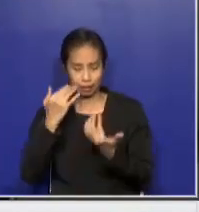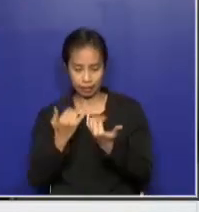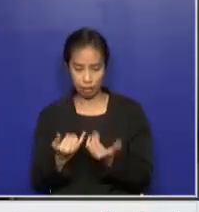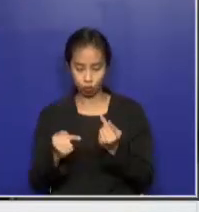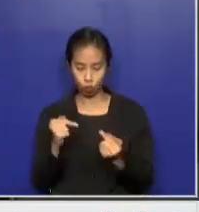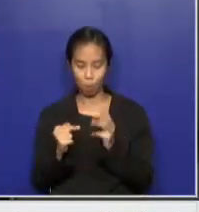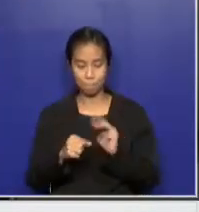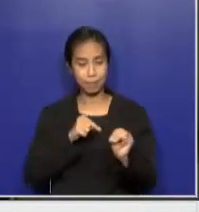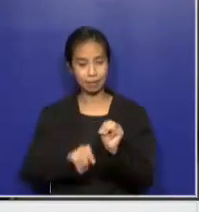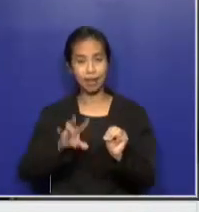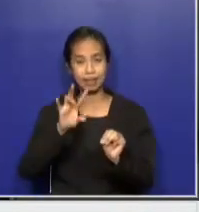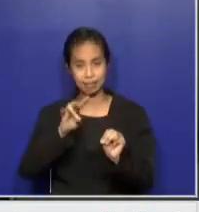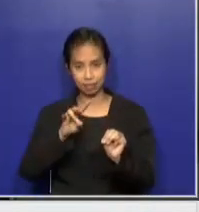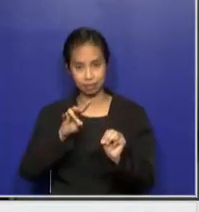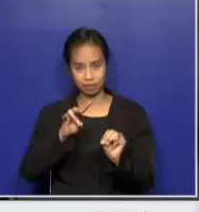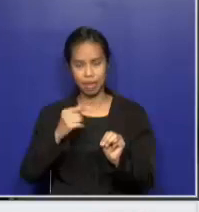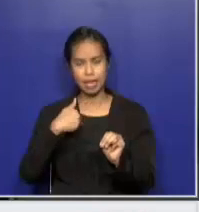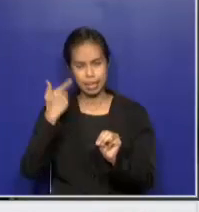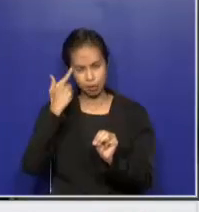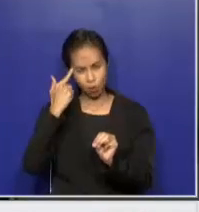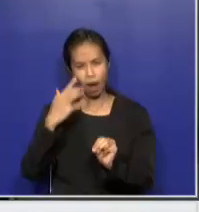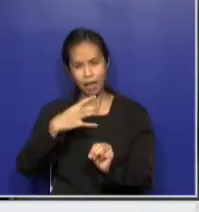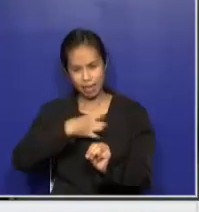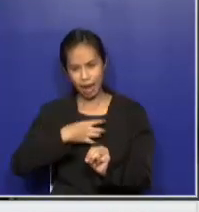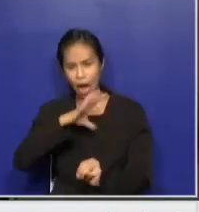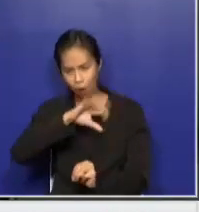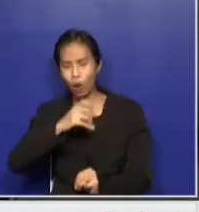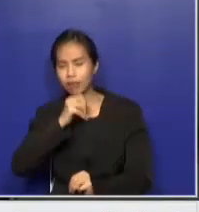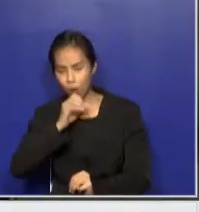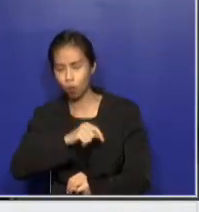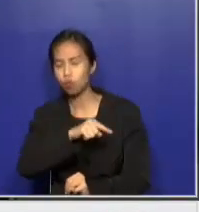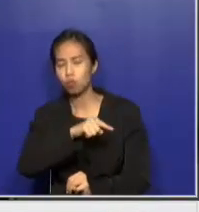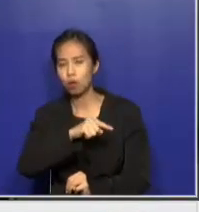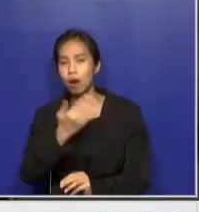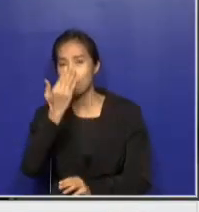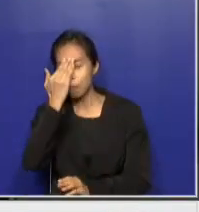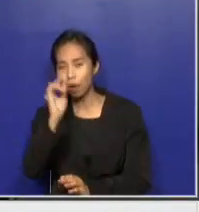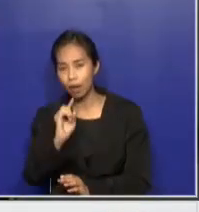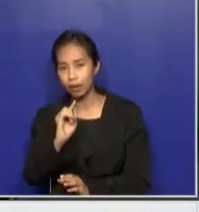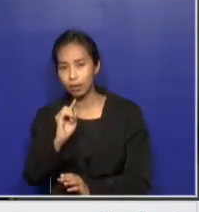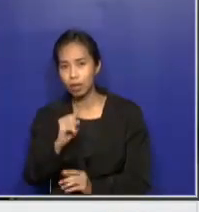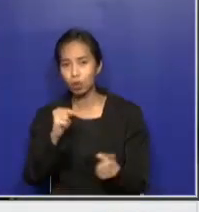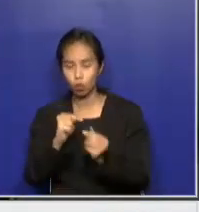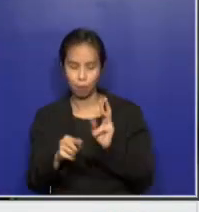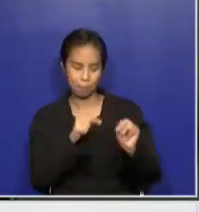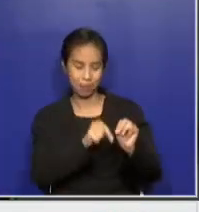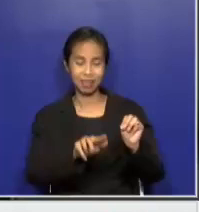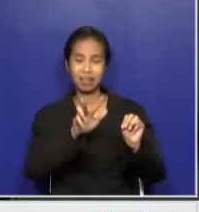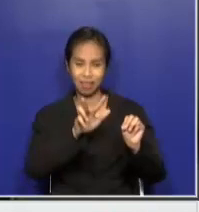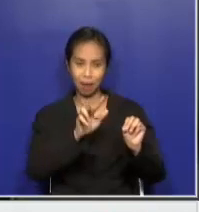7น่าจะกลับไปใช้ร่างเดิมของมันเพราะในมาตรา3ของท่